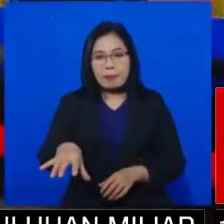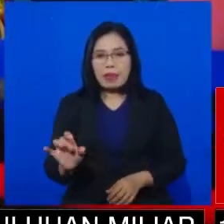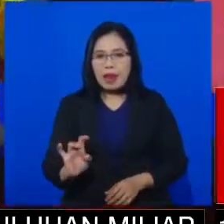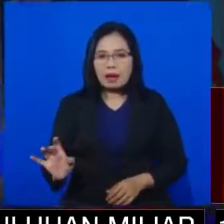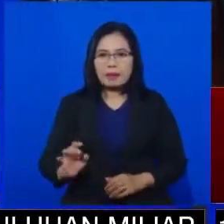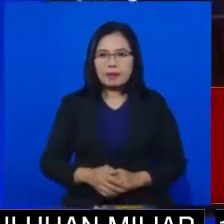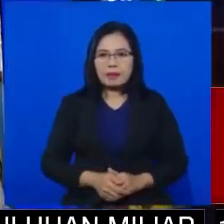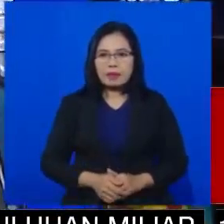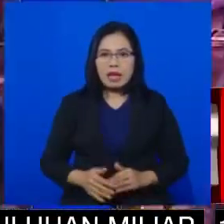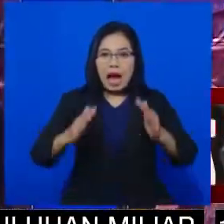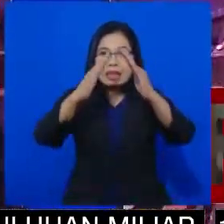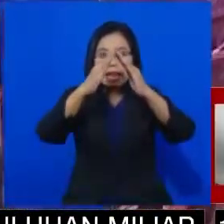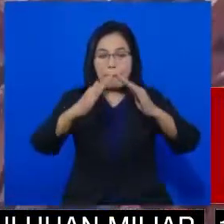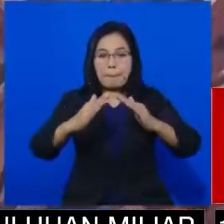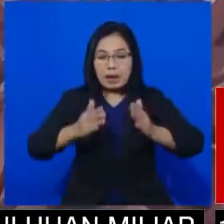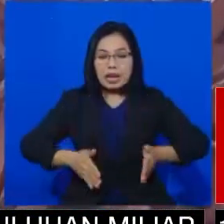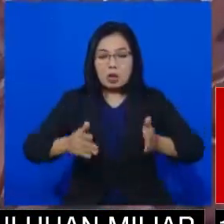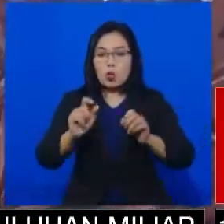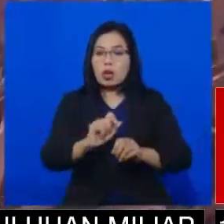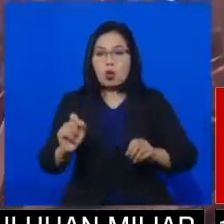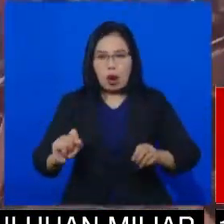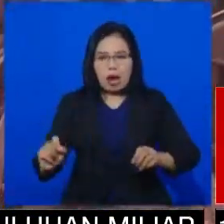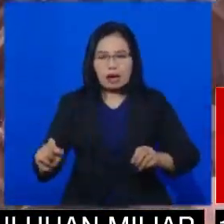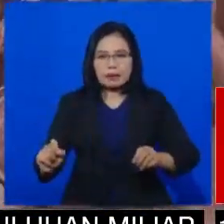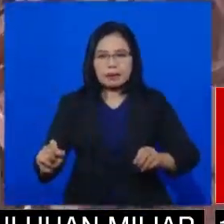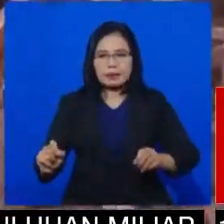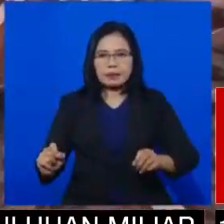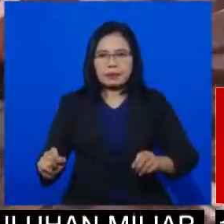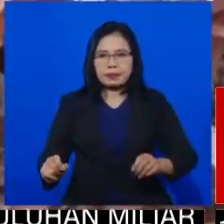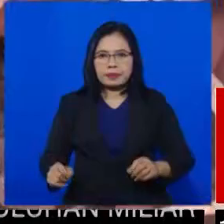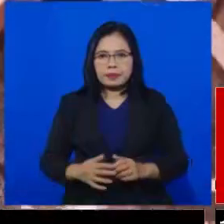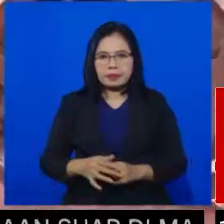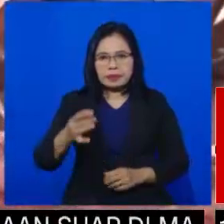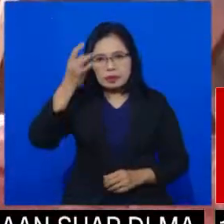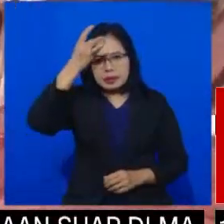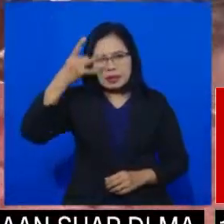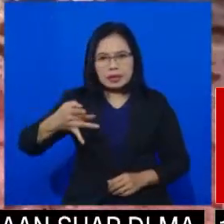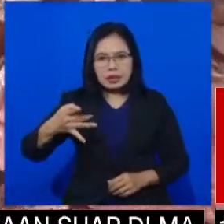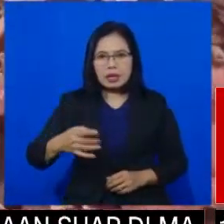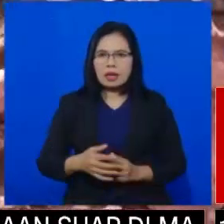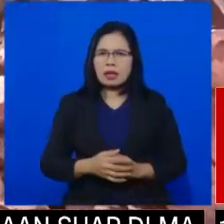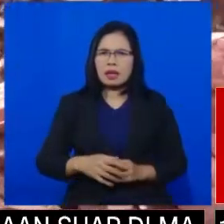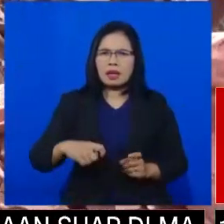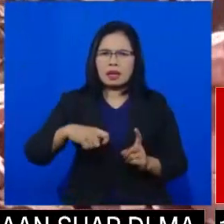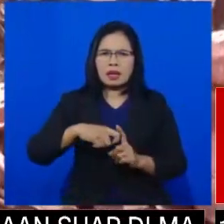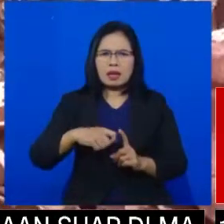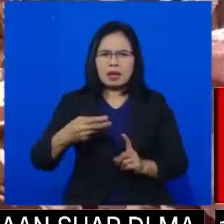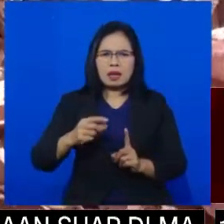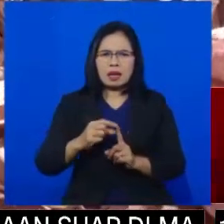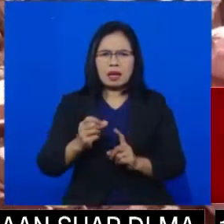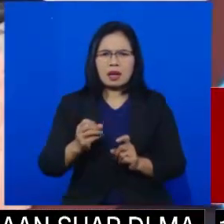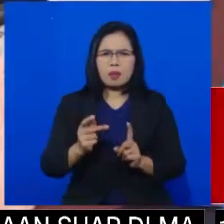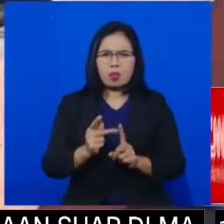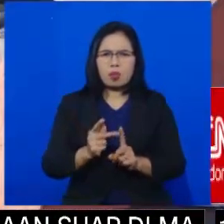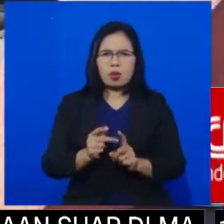Robohnya atap gedung sekolah Taman Kanak-kanak atau TK Dharma Wanita 1 di Desa Gandukepuh, Kabupaten Ponorogo, Jawa Timur terjadi